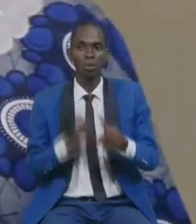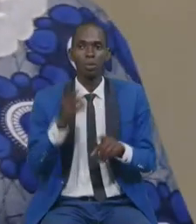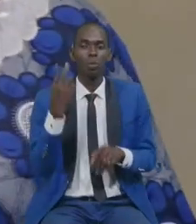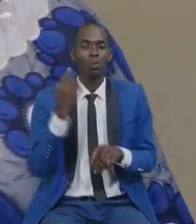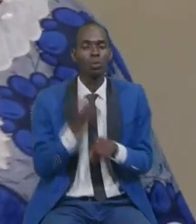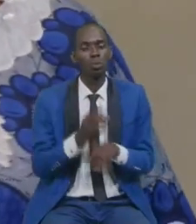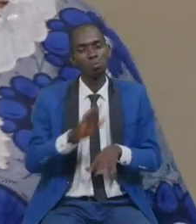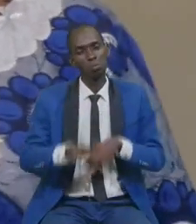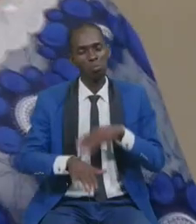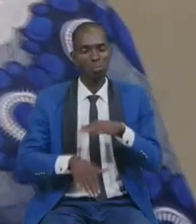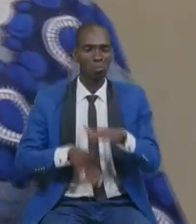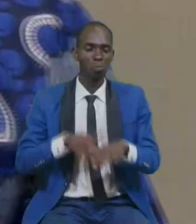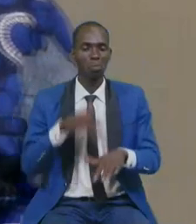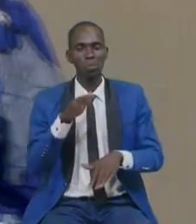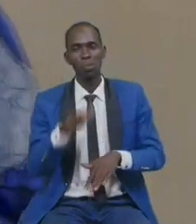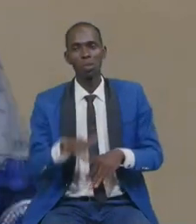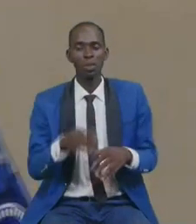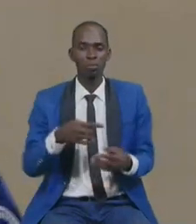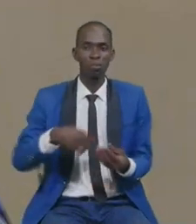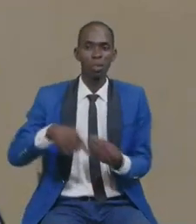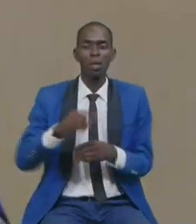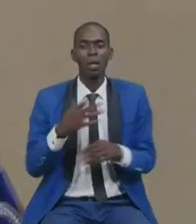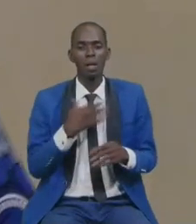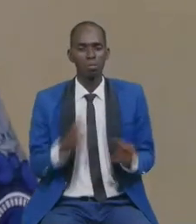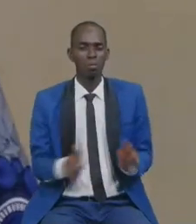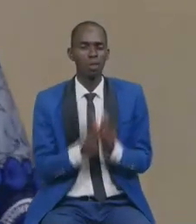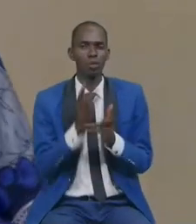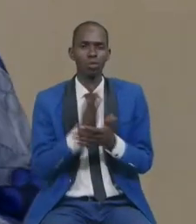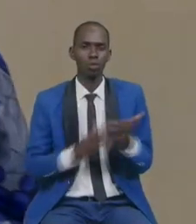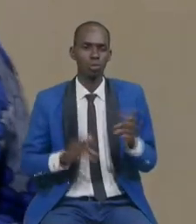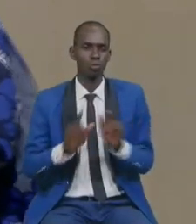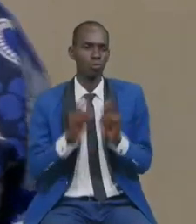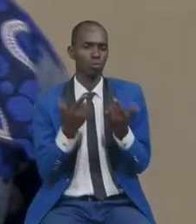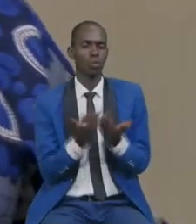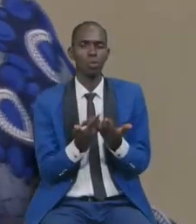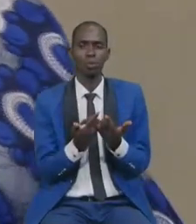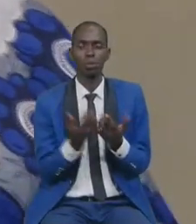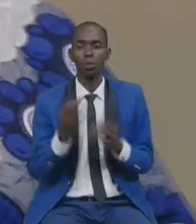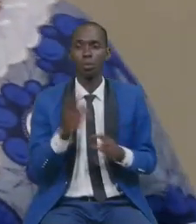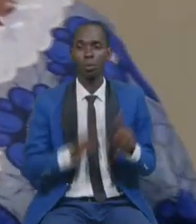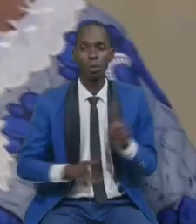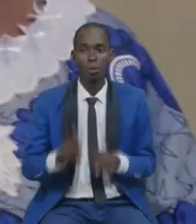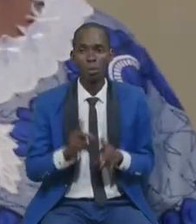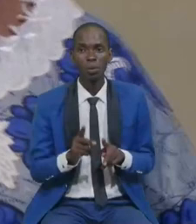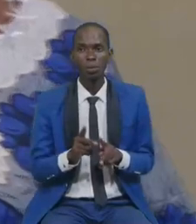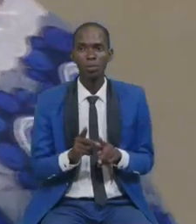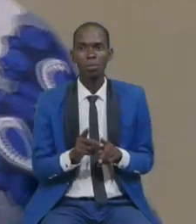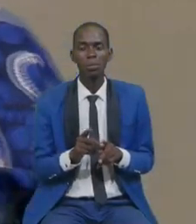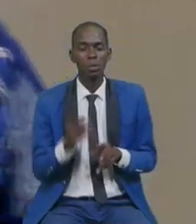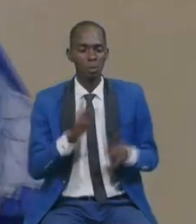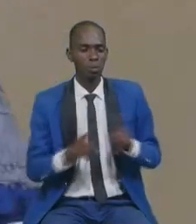2021. Je marchais dans ma zone, j'ai rencontré certaines personnes qui faisaient la